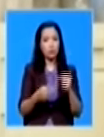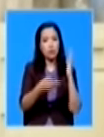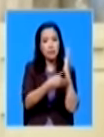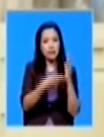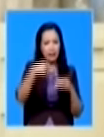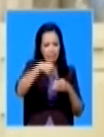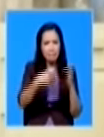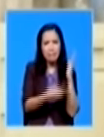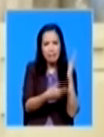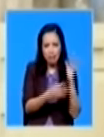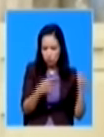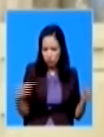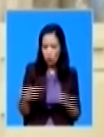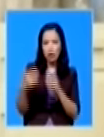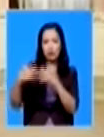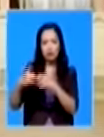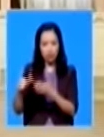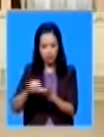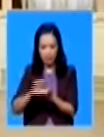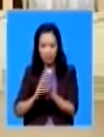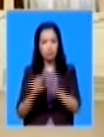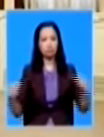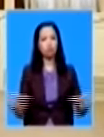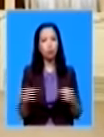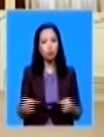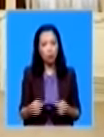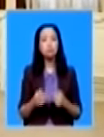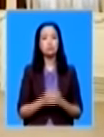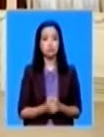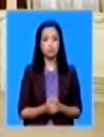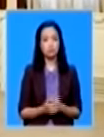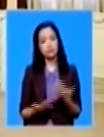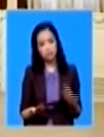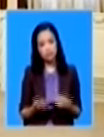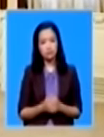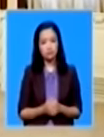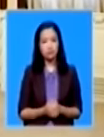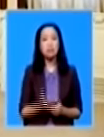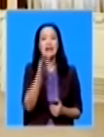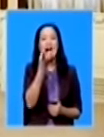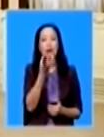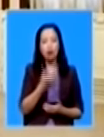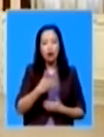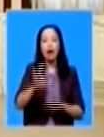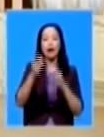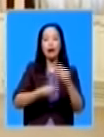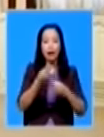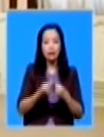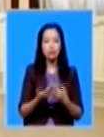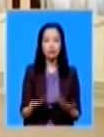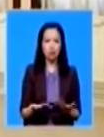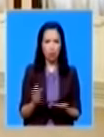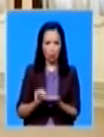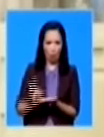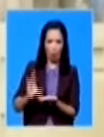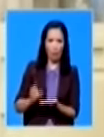ท์ใช่นี่มันไม่ได้มันต้อง ปรับไปด้วยกันทั้งหมด แล้วมันเนี่ยมูลค่า มากขึ้นไม่ใช่ขายข้าวคือข้าวแล้วเราต้นทุนการผลิตสูง